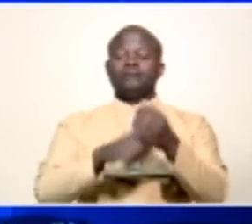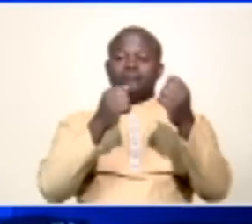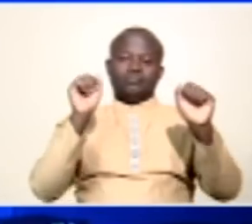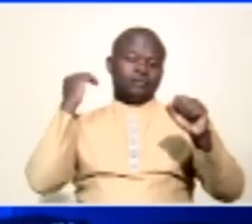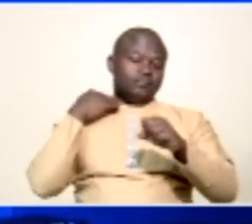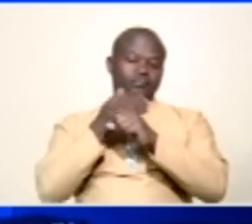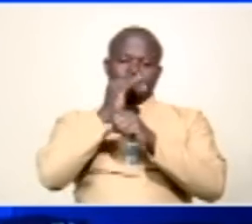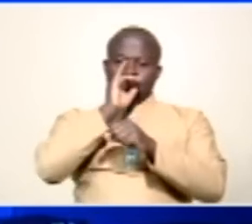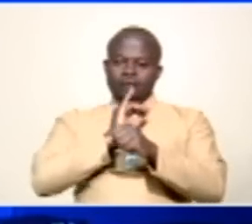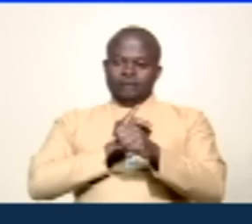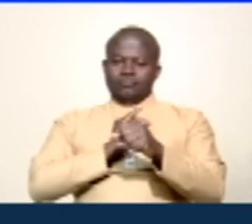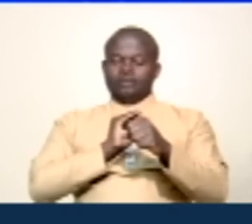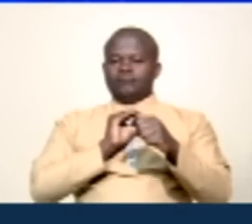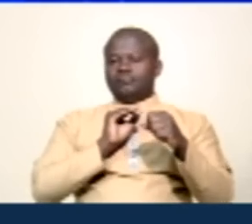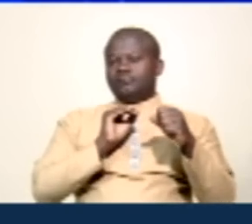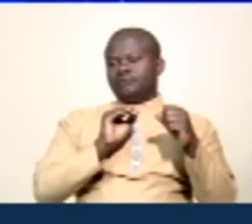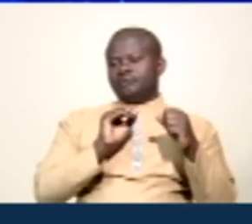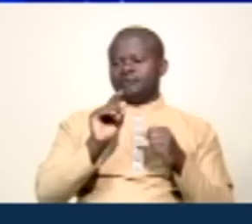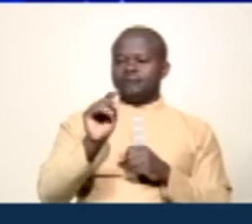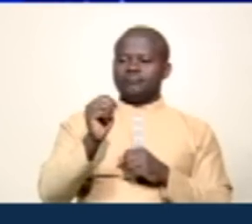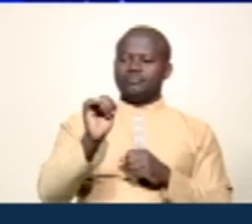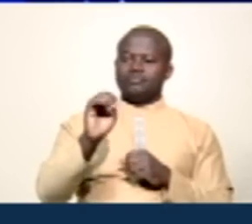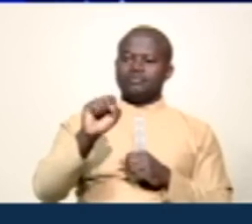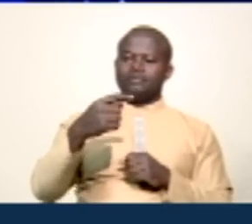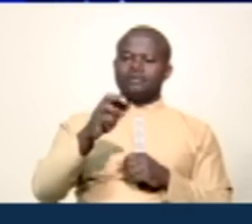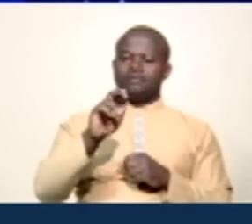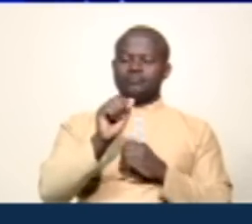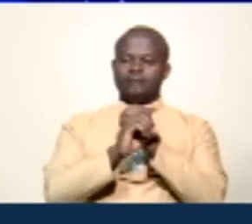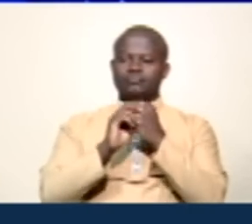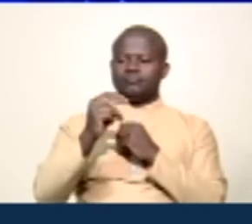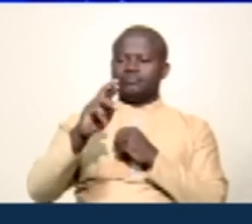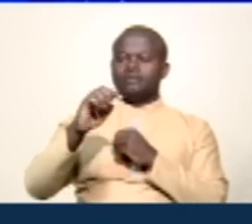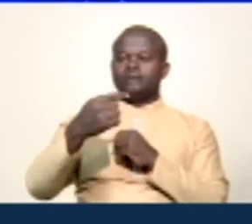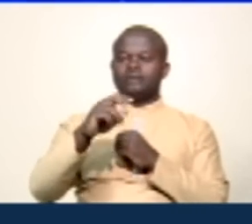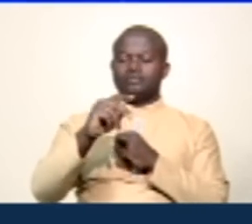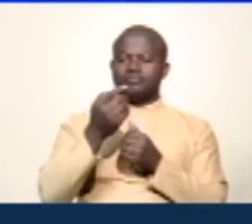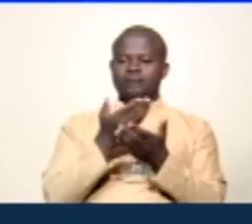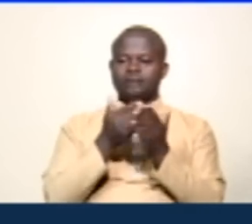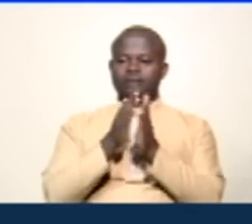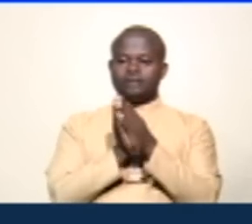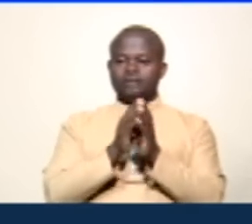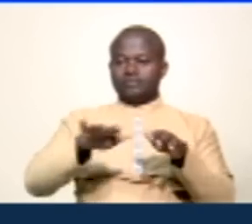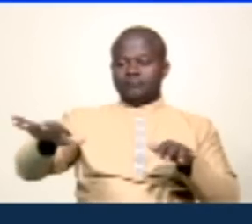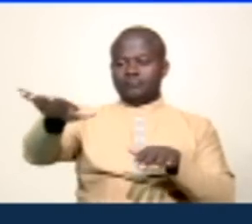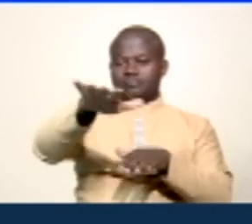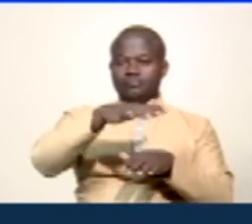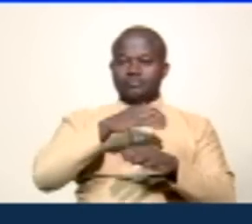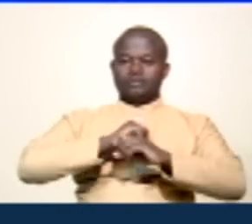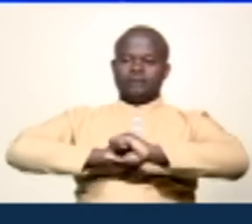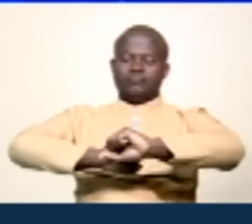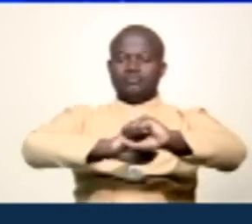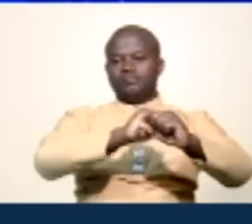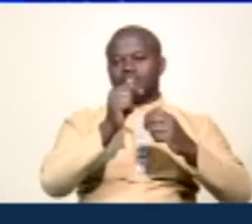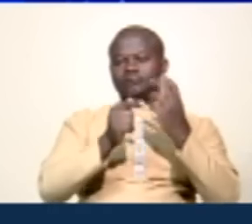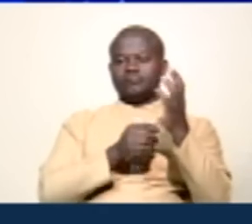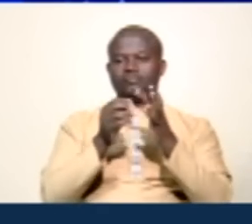Abarokotse Jenoside yakorewe Abatutsi Kimisagara mu karere ka Nyarugenge barasaba ko amateka yo muri aka gace yasigasirwa ibi